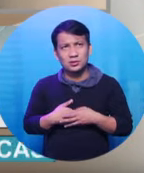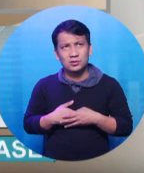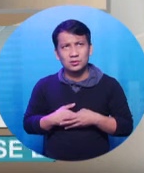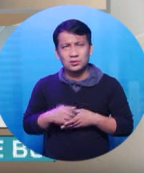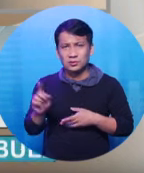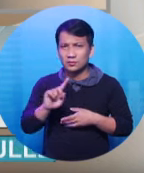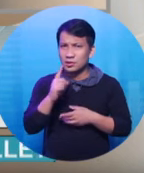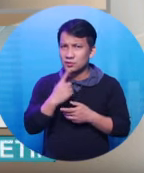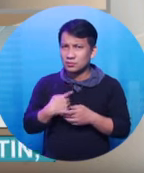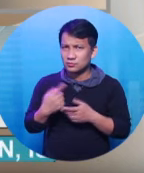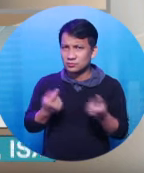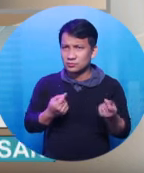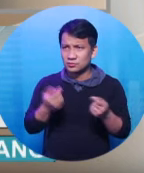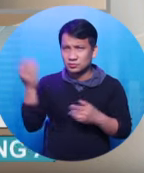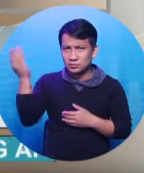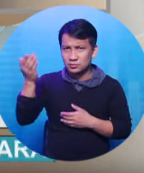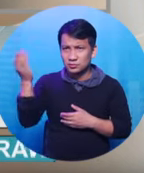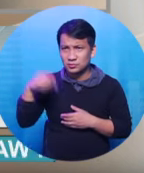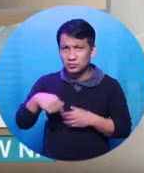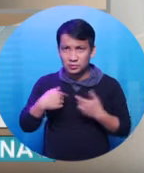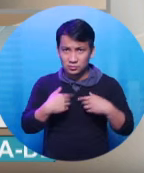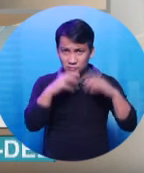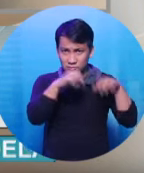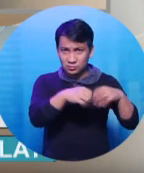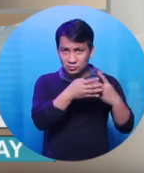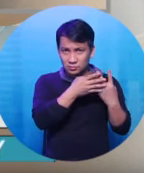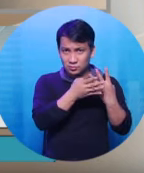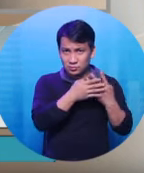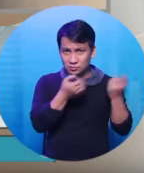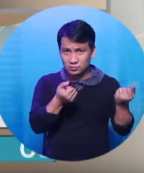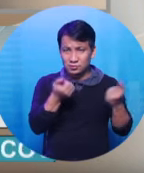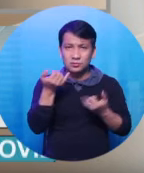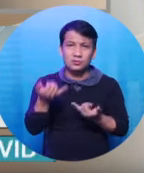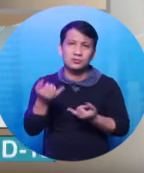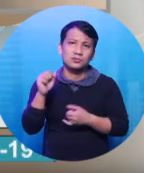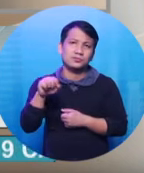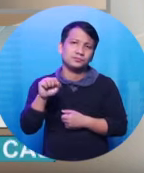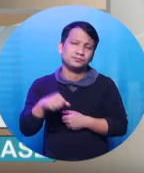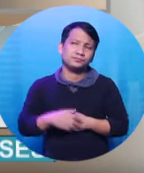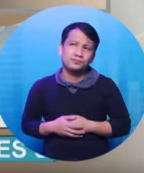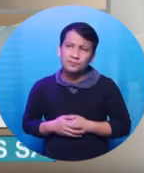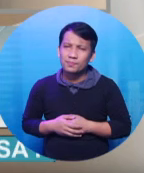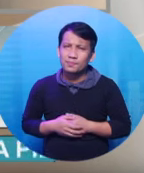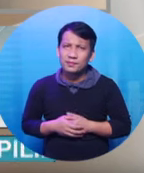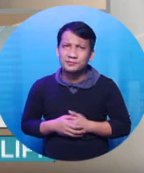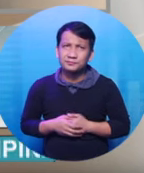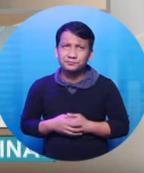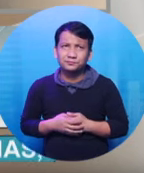sa ngayon, even while we speak, siya po'y nakakulong na, tama? Opo. Alright.